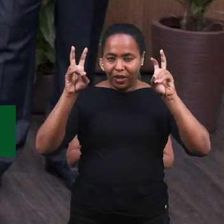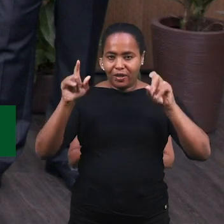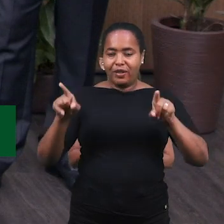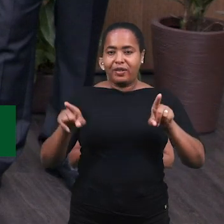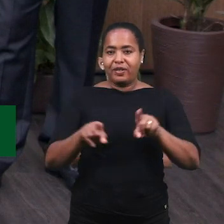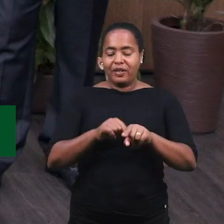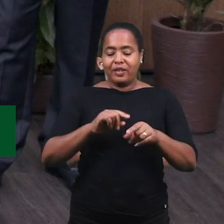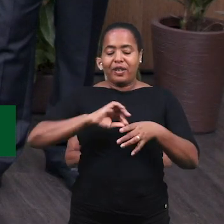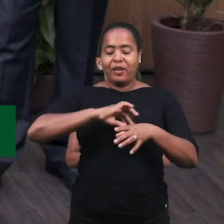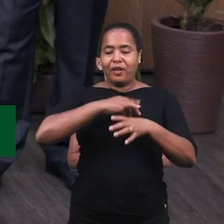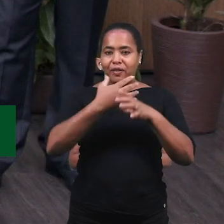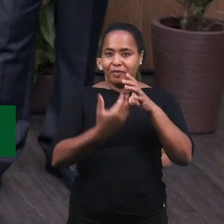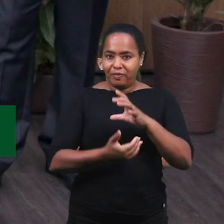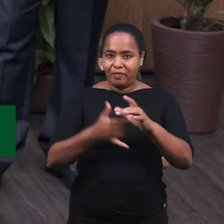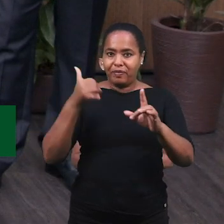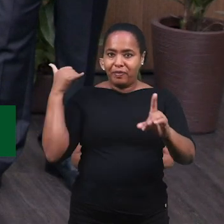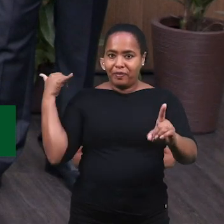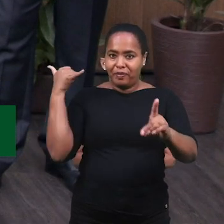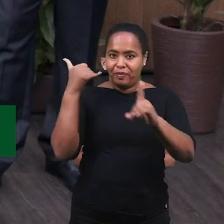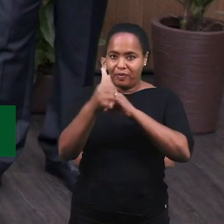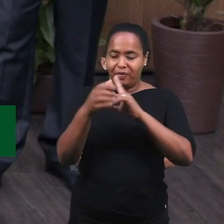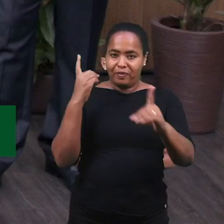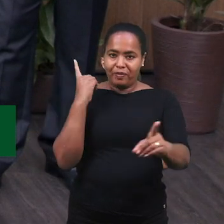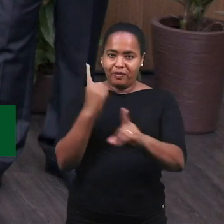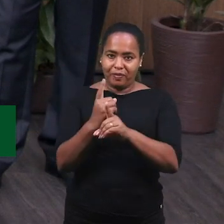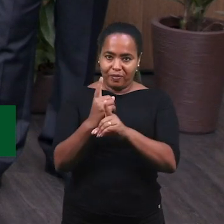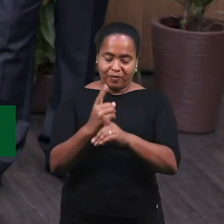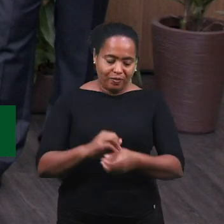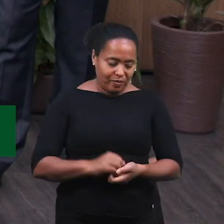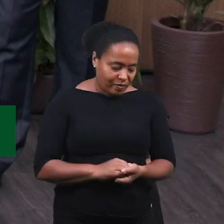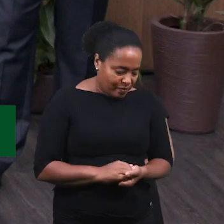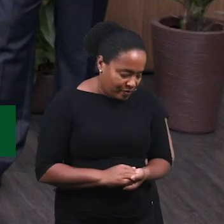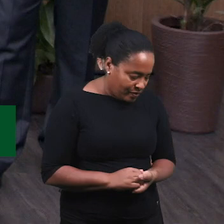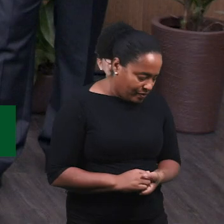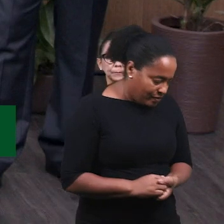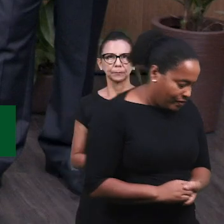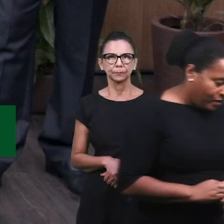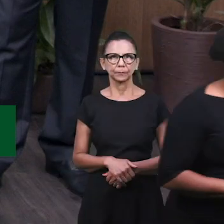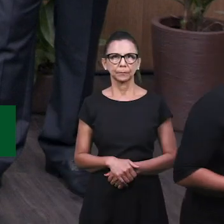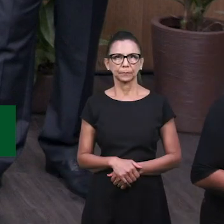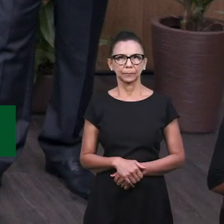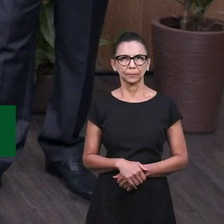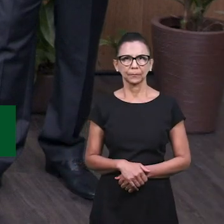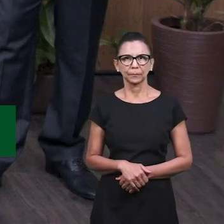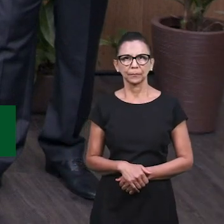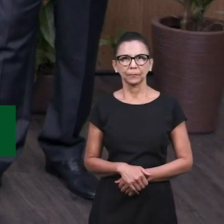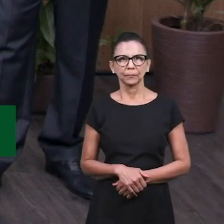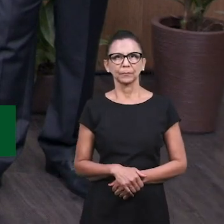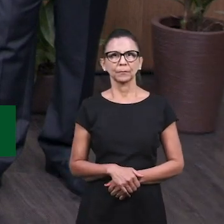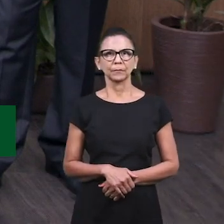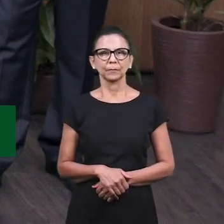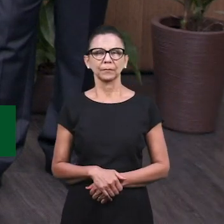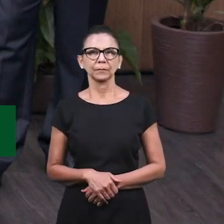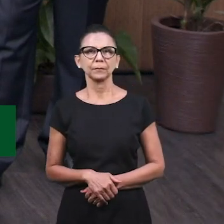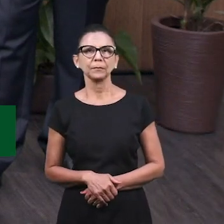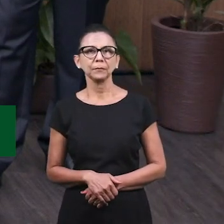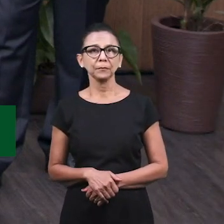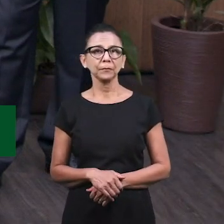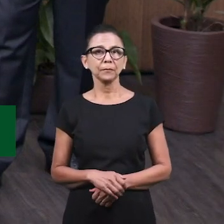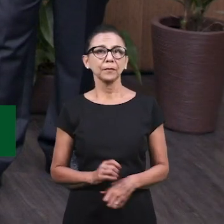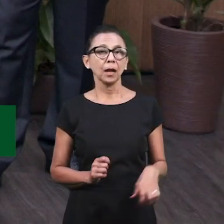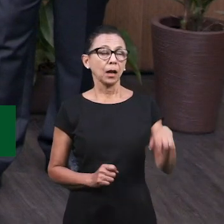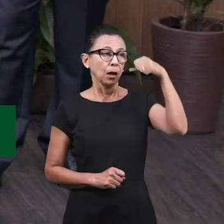эту тему, в особенности упоминая пророческие аспекты этой встречи. В этот момент на